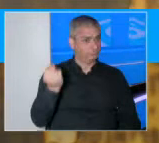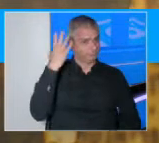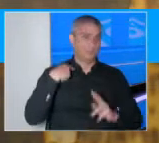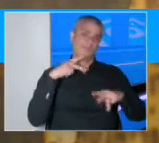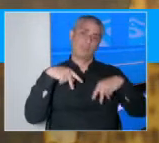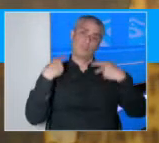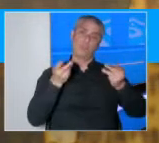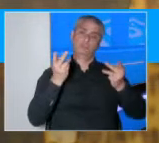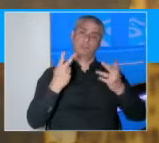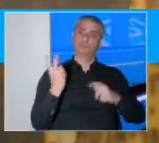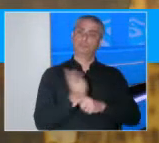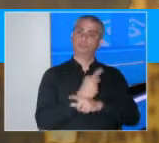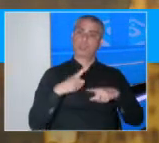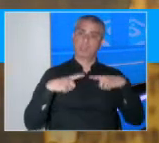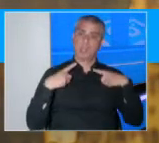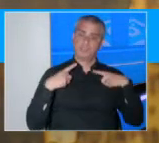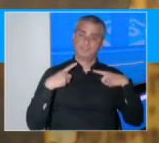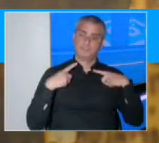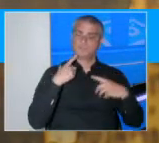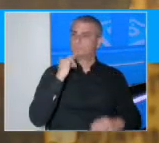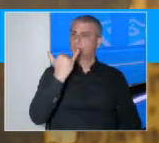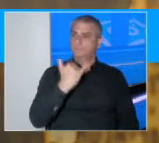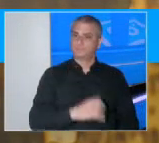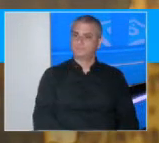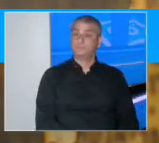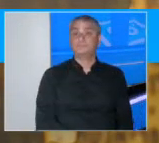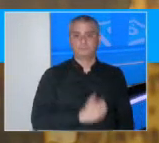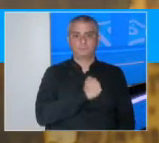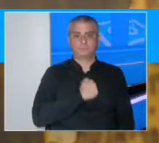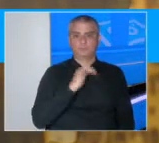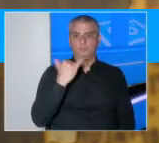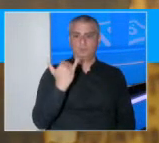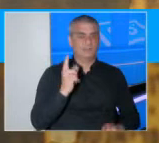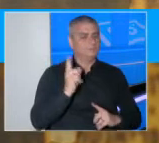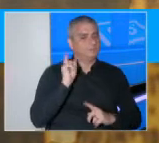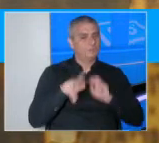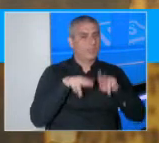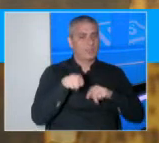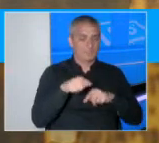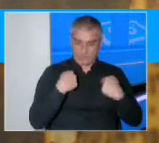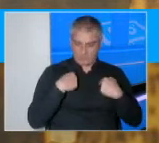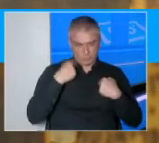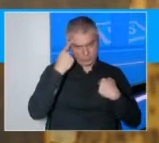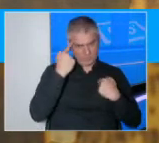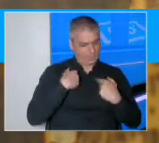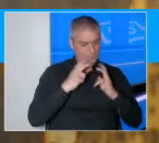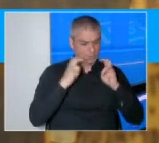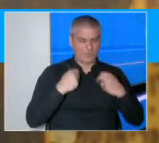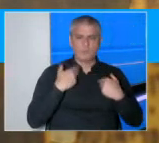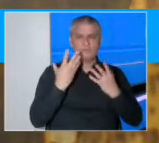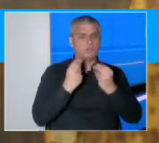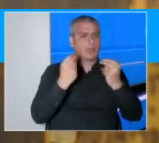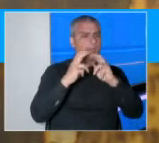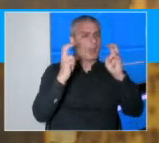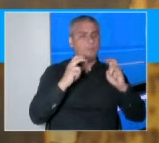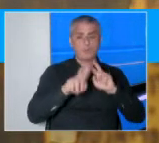ונחזור כולנו לשגרת החיים? כן, לצערנו כן. כי מי שצריך לטפל בזה, אנחנו יודעים, אנחנו בעמותה ויש עוד הרבה